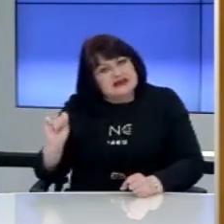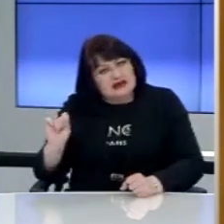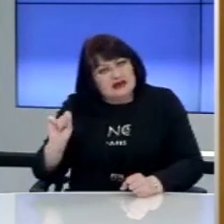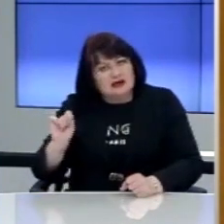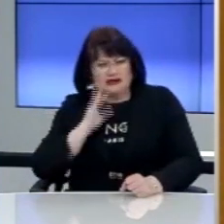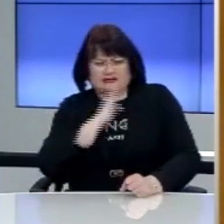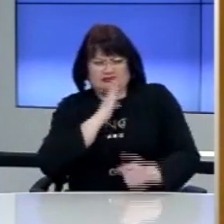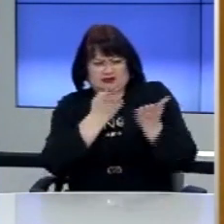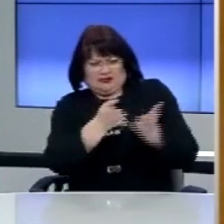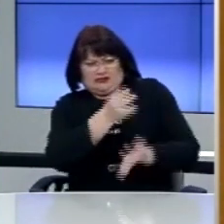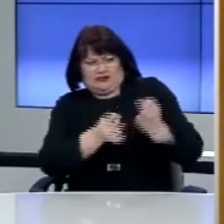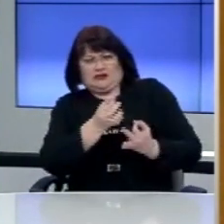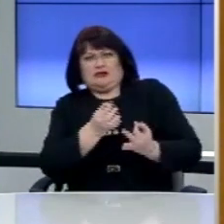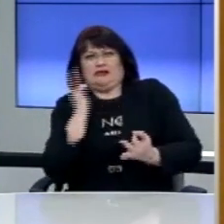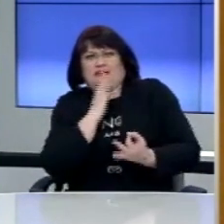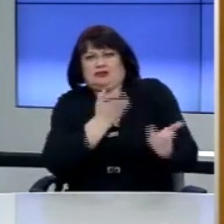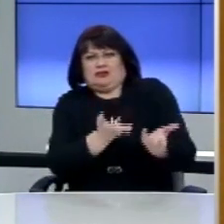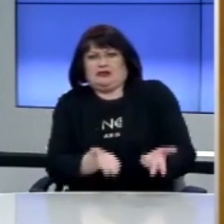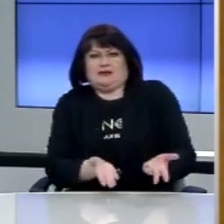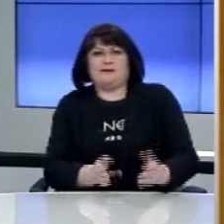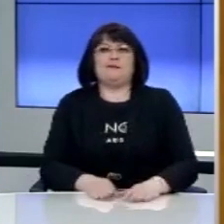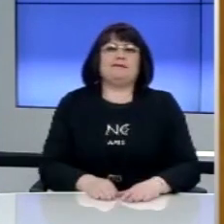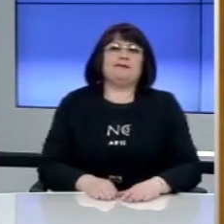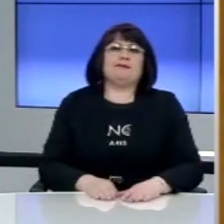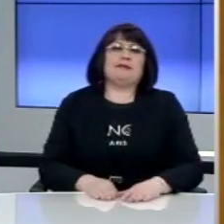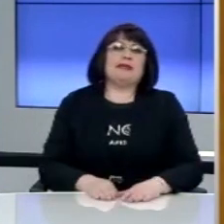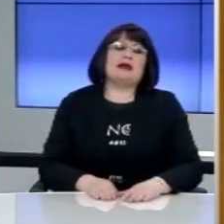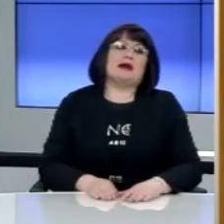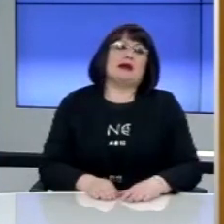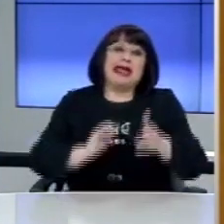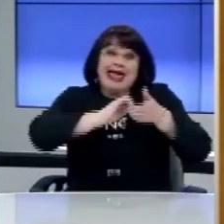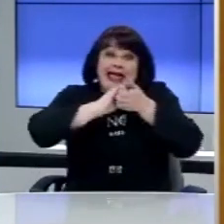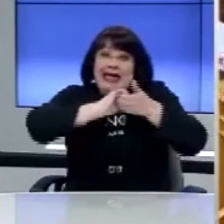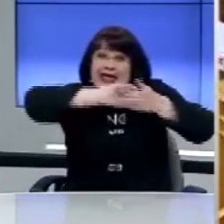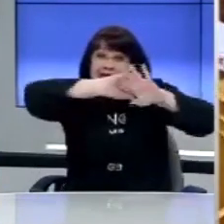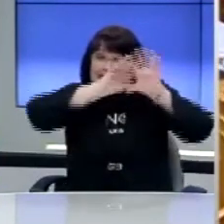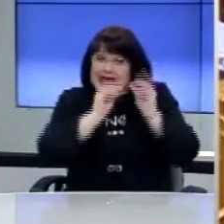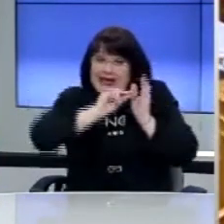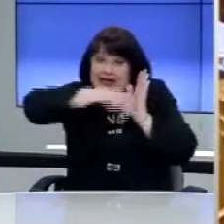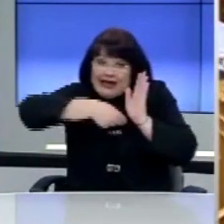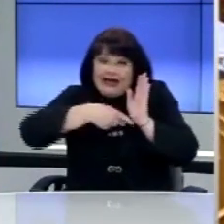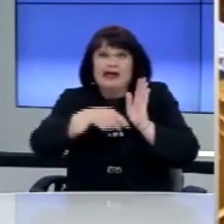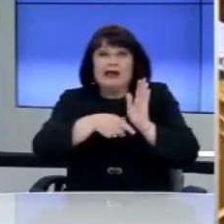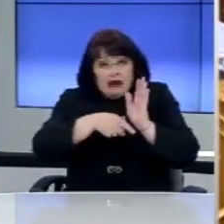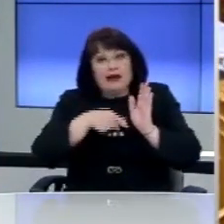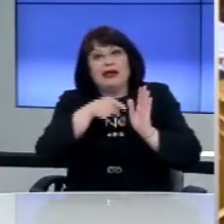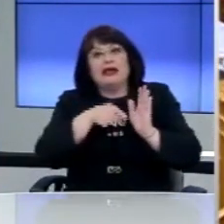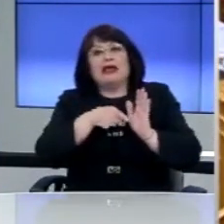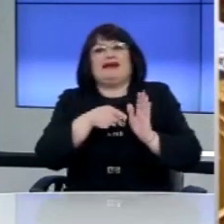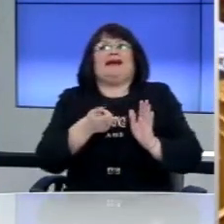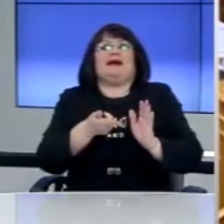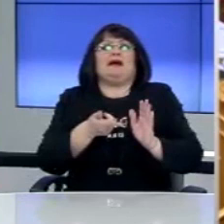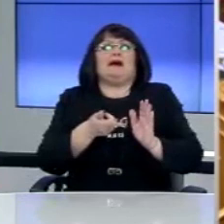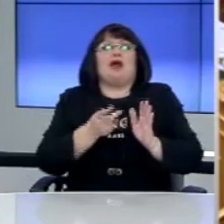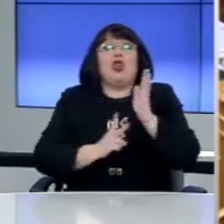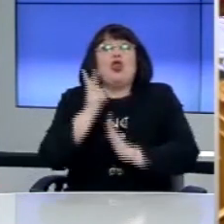εκθέτει? Κλαδική σύμβαση στον επισιτισμό όντως υπογράφηκε μετά από 12 χρόνια